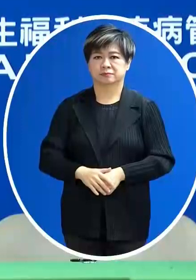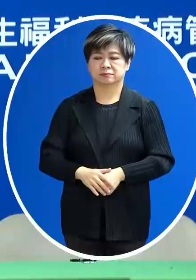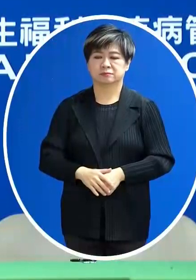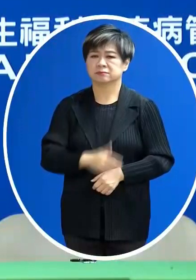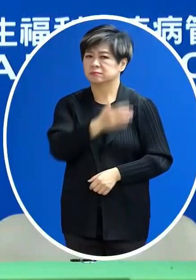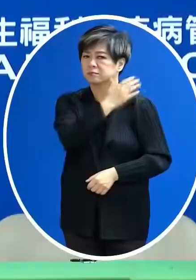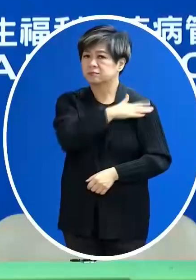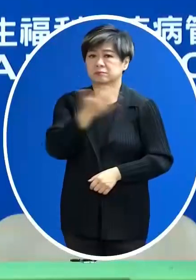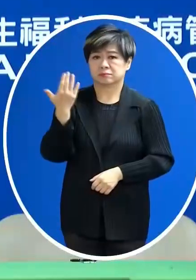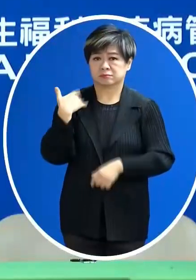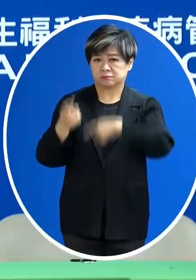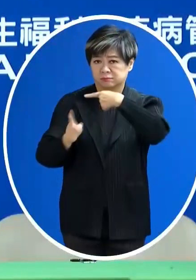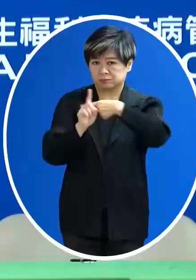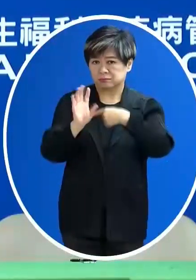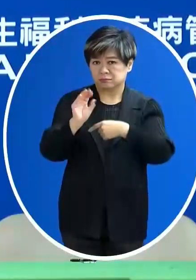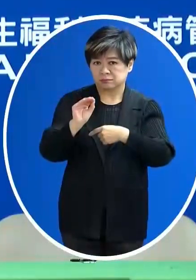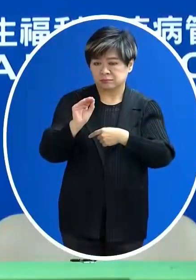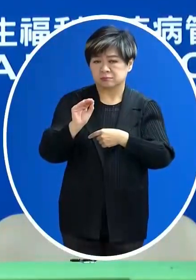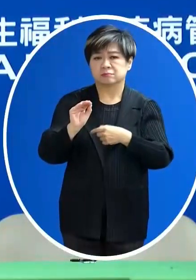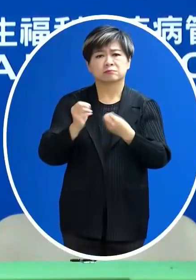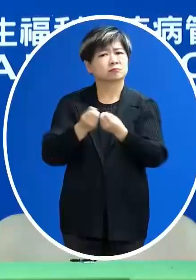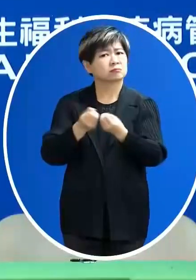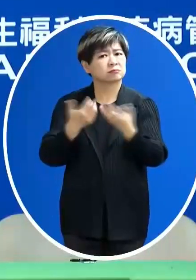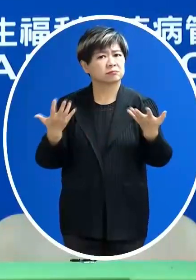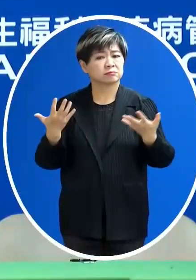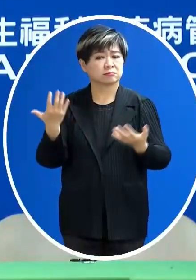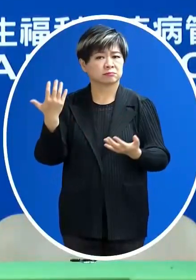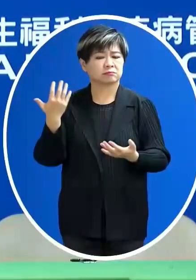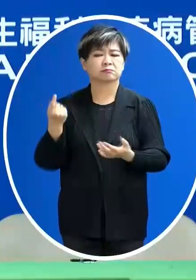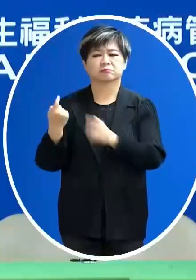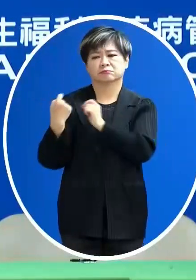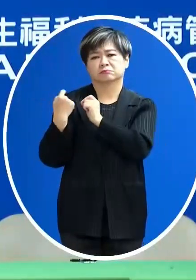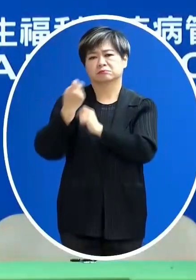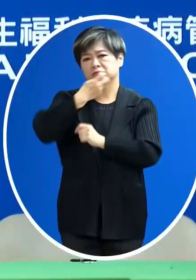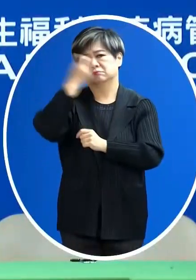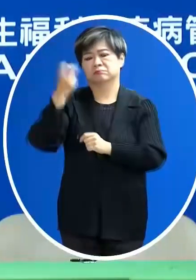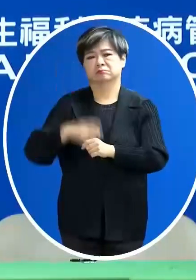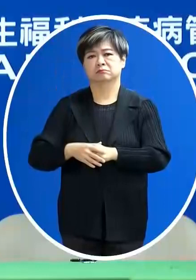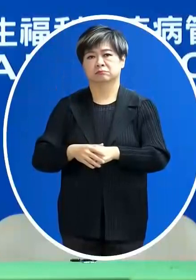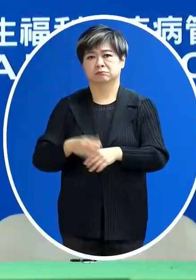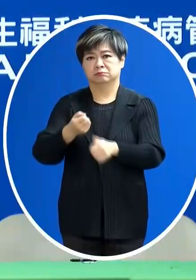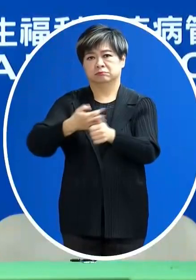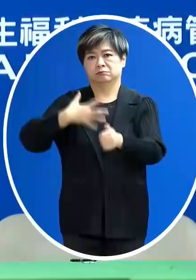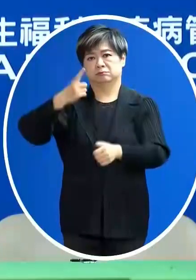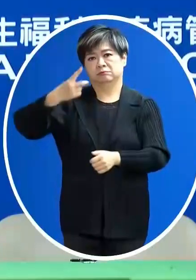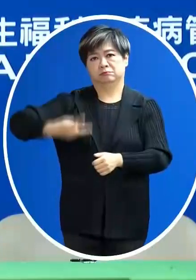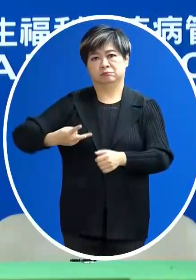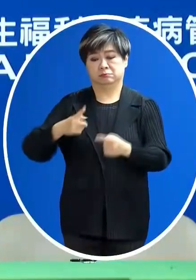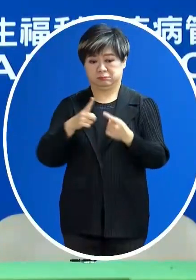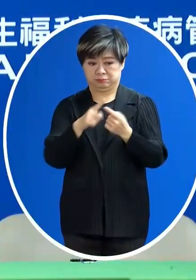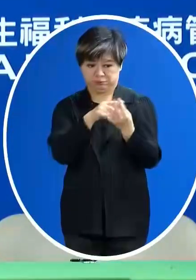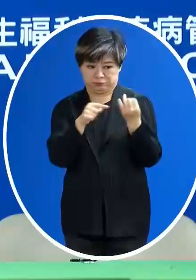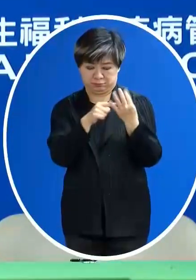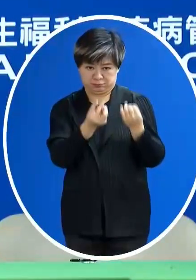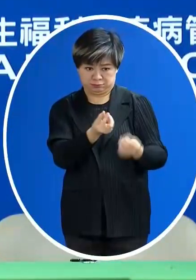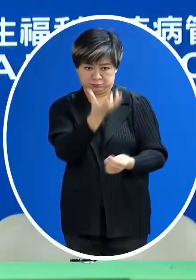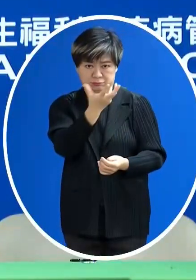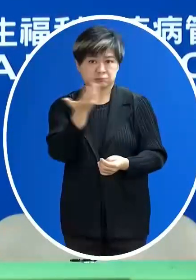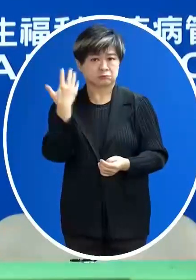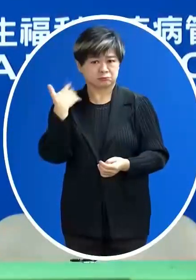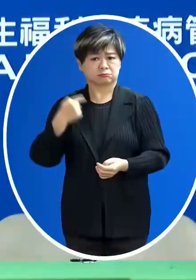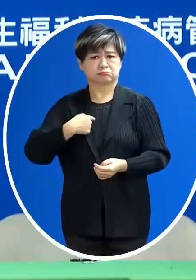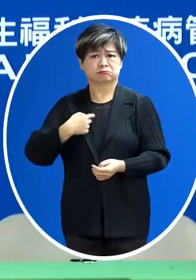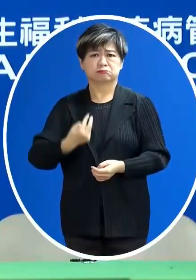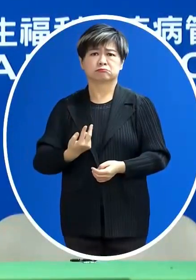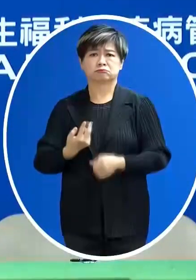否曾确诊那因为我们最近也发现。我们重复确诊的比例也持续在增高了，也就是说，你虽然确诊过，那可能